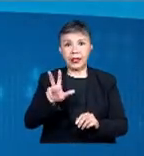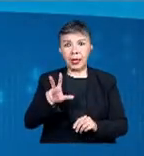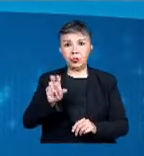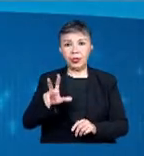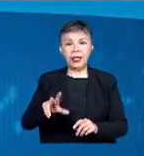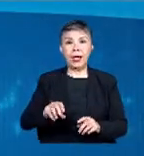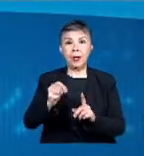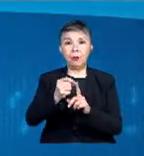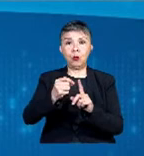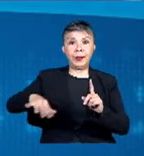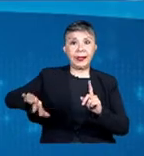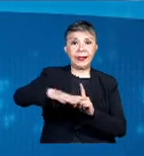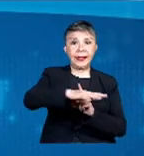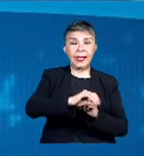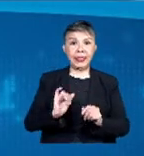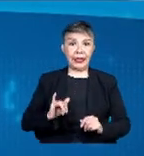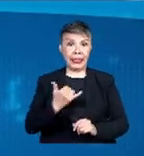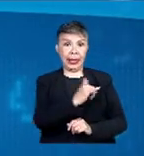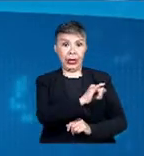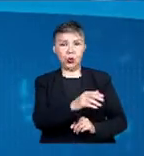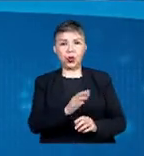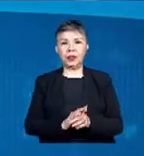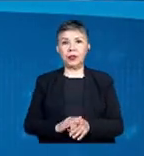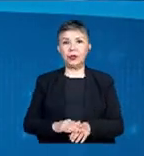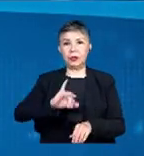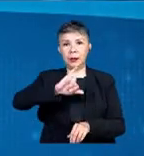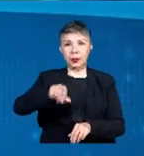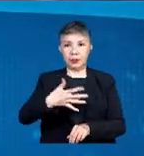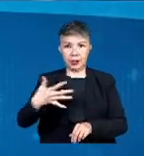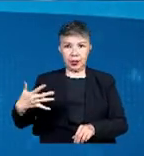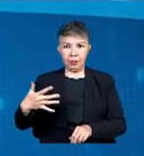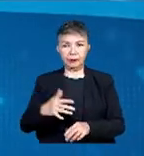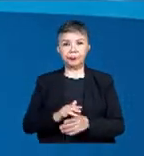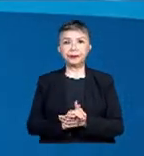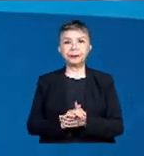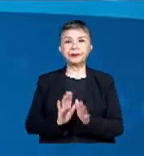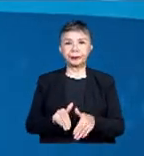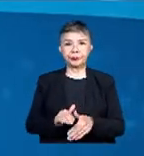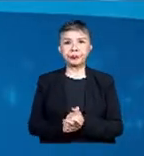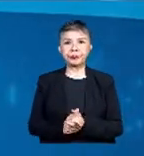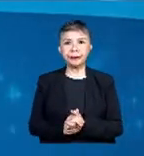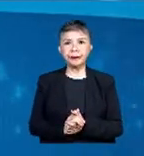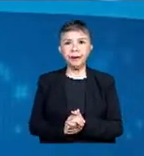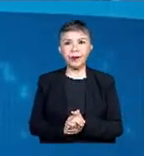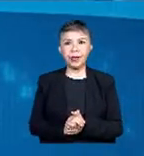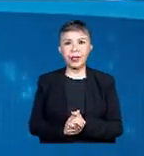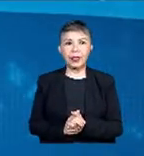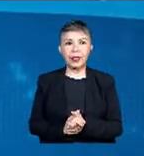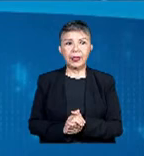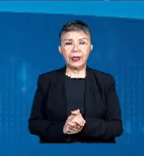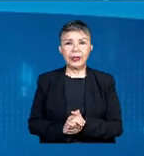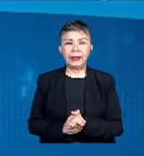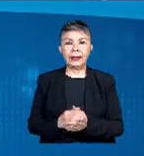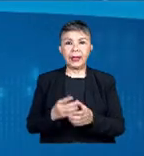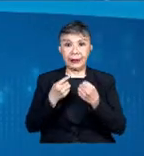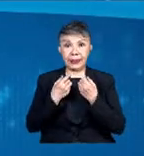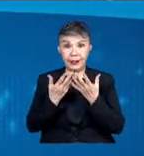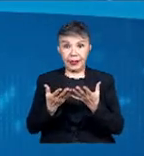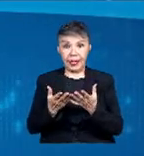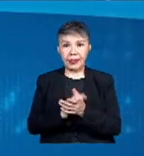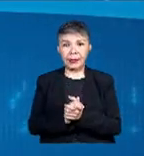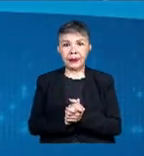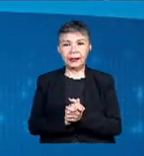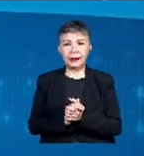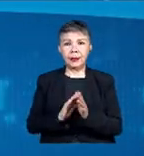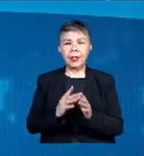33 provinsi akan hadir di Jayapura. Nah, ini Ibu yang dapat kami sampaikan sebagai